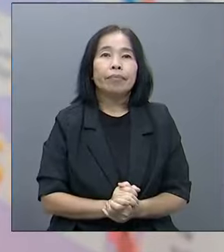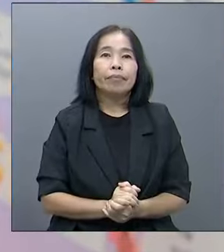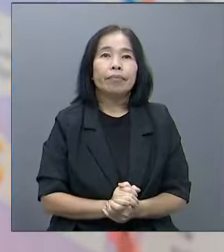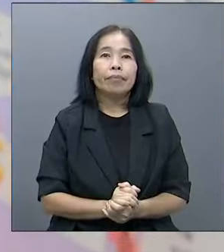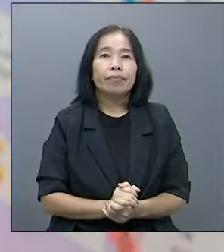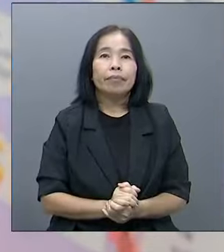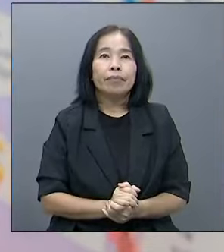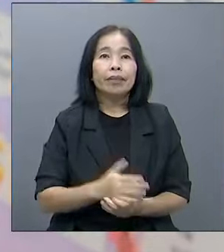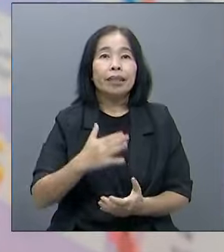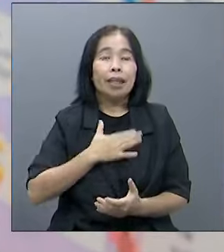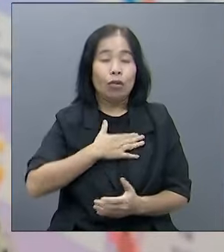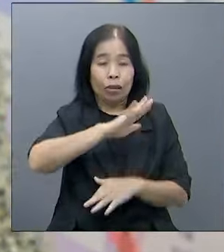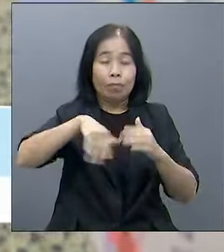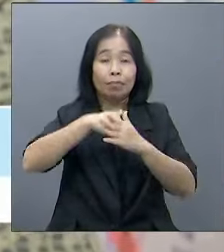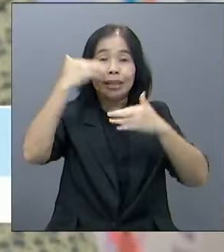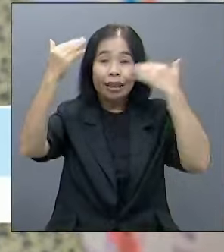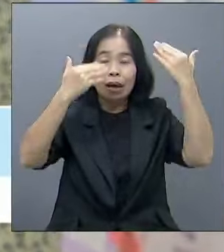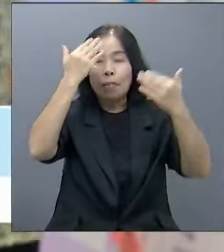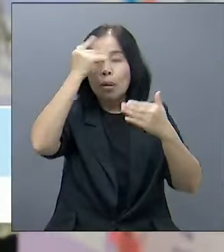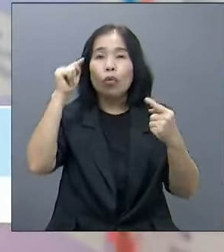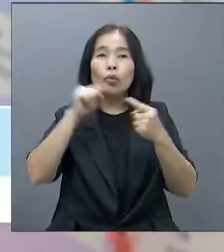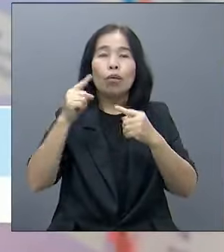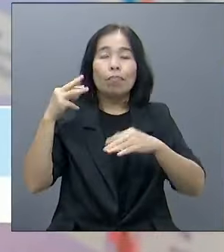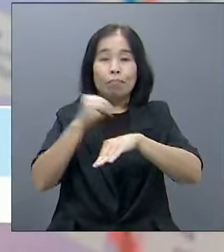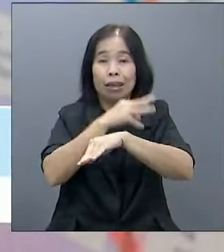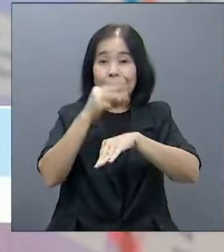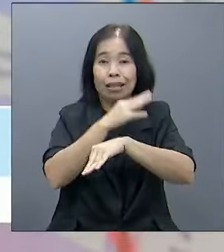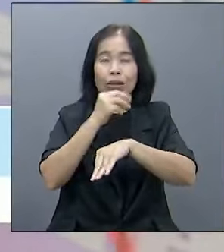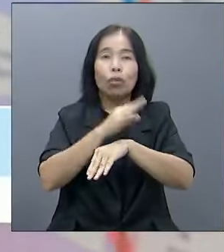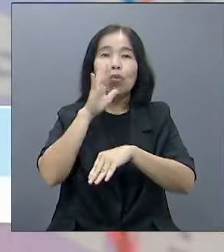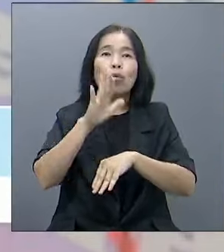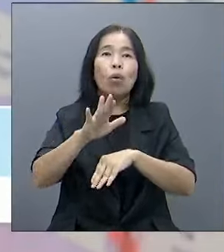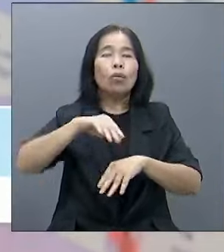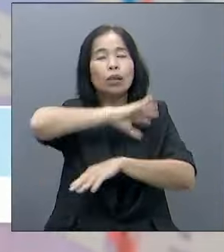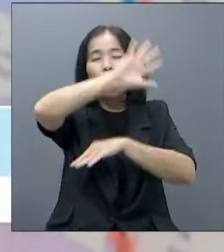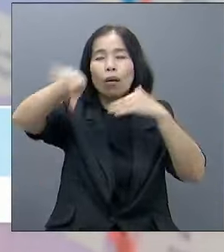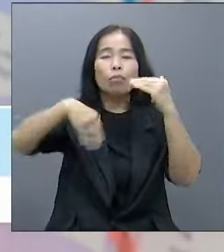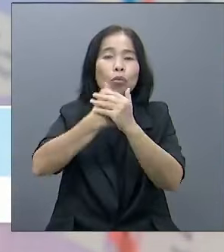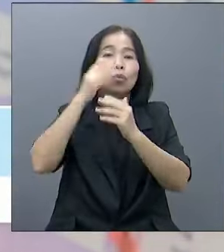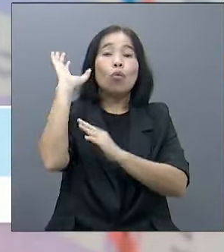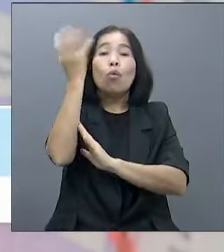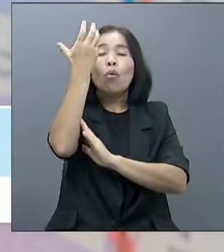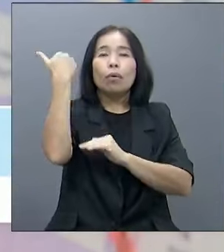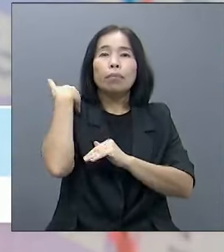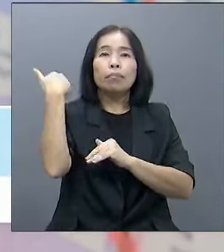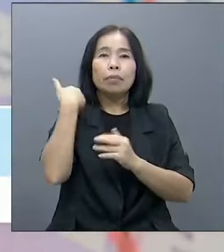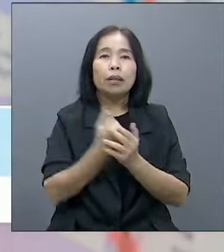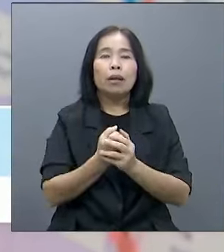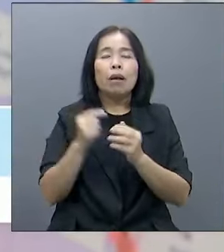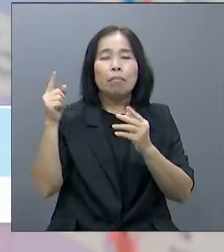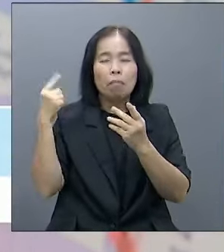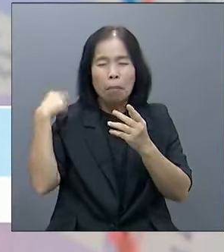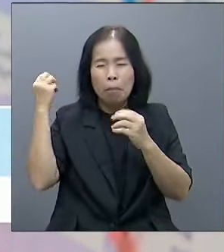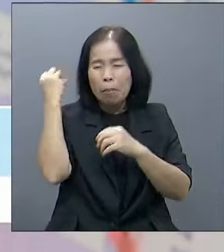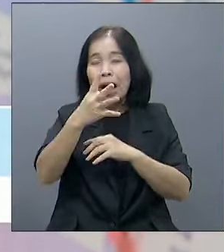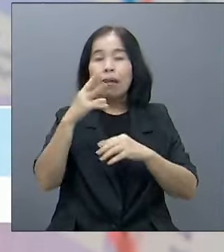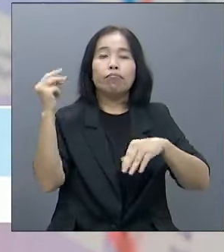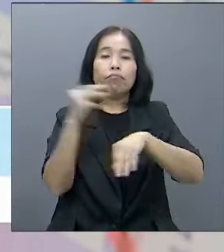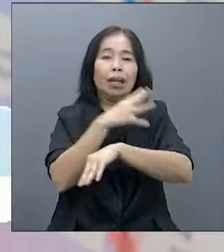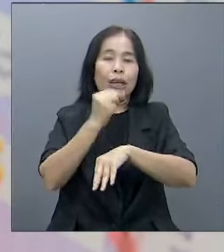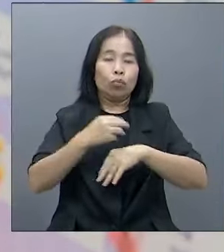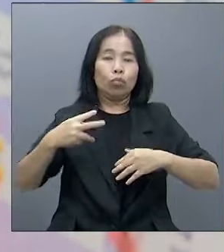ที่เราทราบกันดีอยู่แล้วนะครับว่าอัตราการเป็นโรคมะเร็งของทั้งโลกของเราเนี่ยครับมีสูงขึ้นมากเรื่อยๆหนึ่งในนั้นก็คือโรคมะเร็งเต้านมน